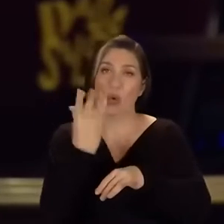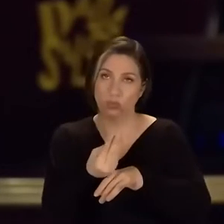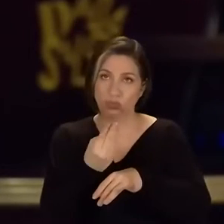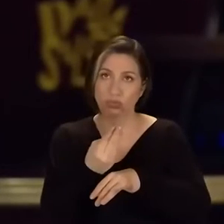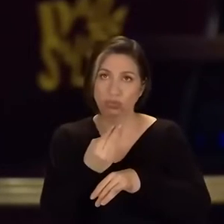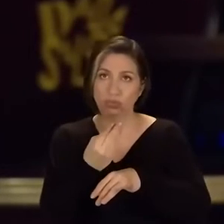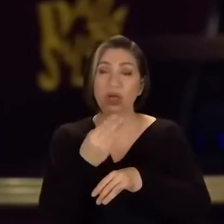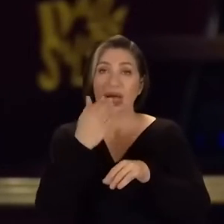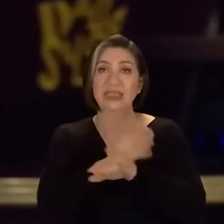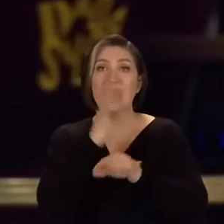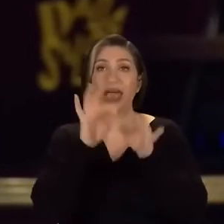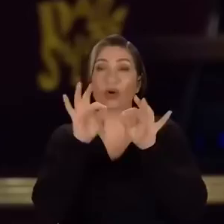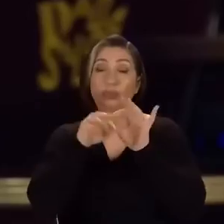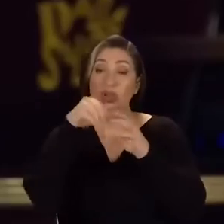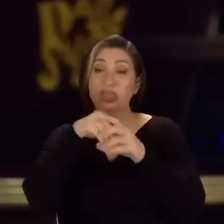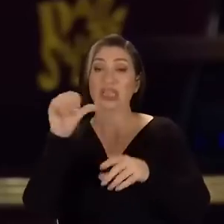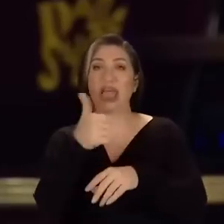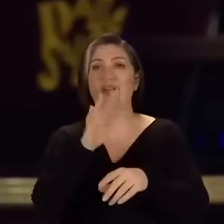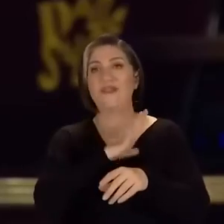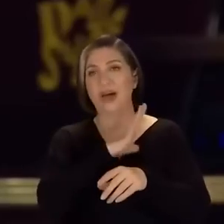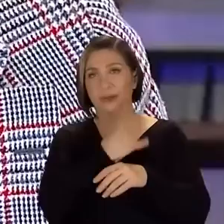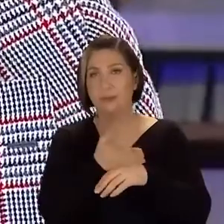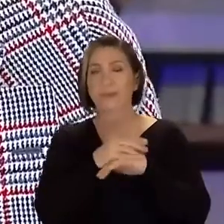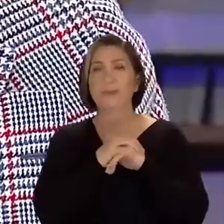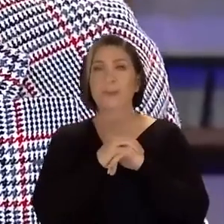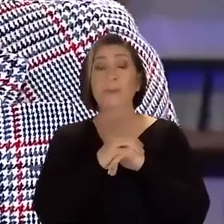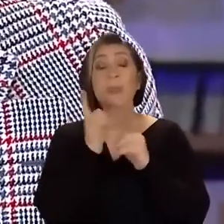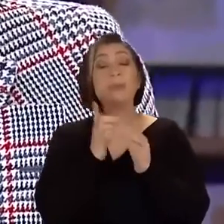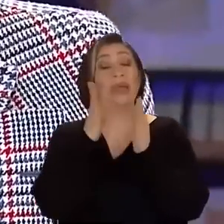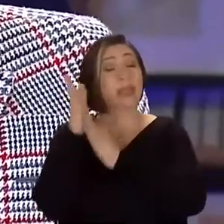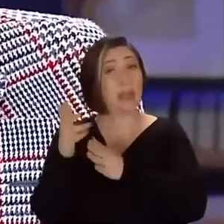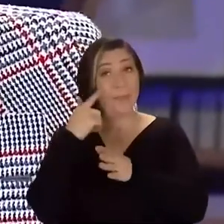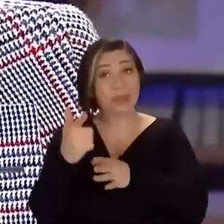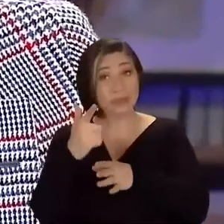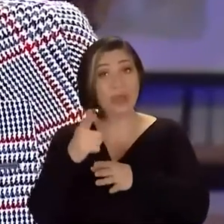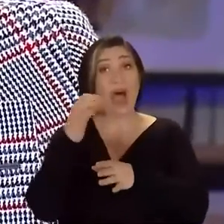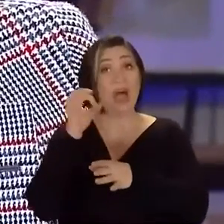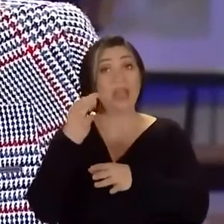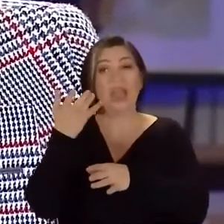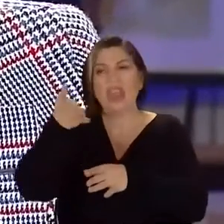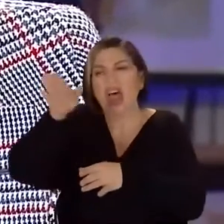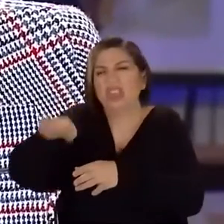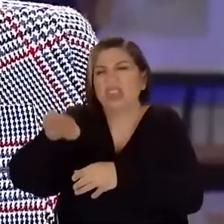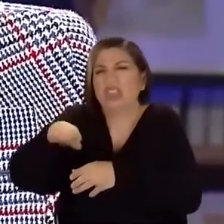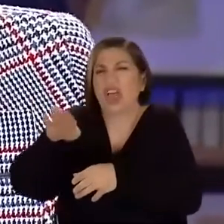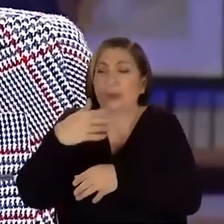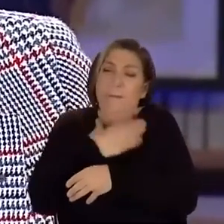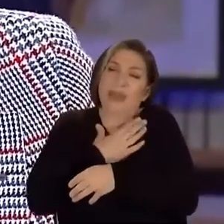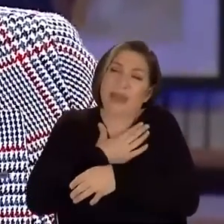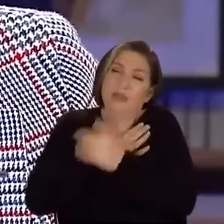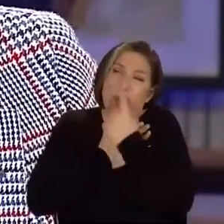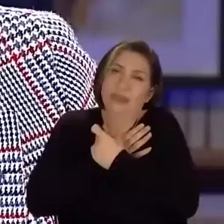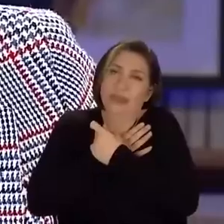ve asıl ekonomi aslında içinde değer bir sağlamış. Yandan baktığınız zaman tabii ki altın buradaki en aşağılık. Bana